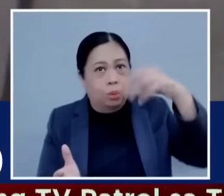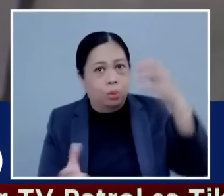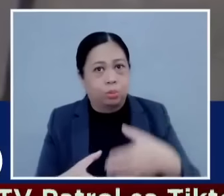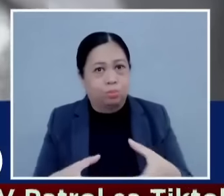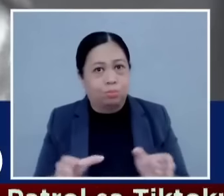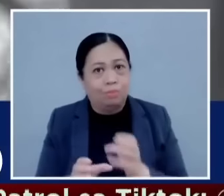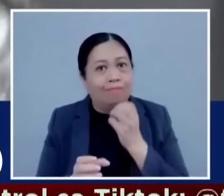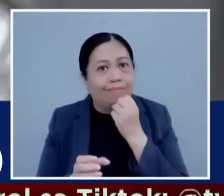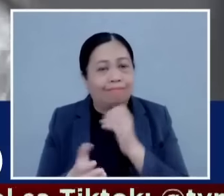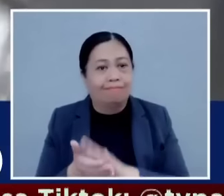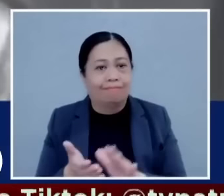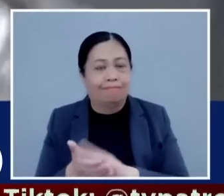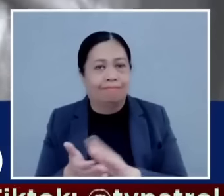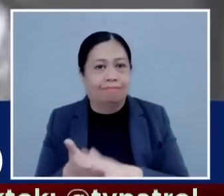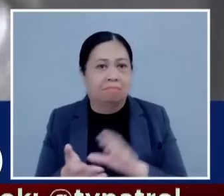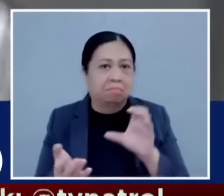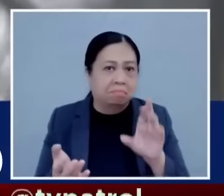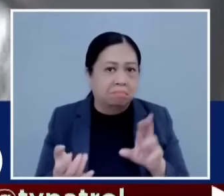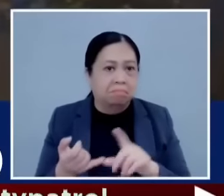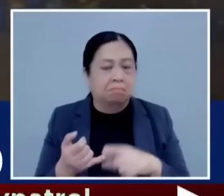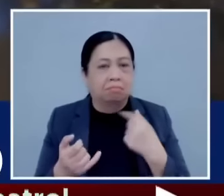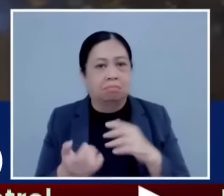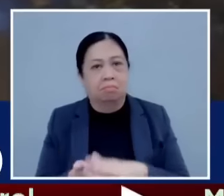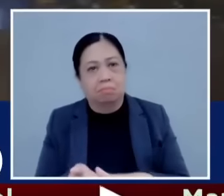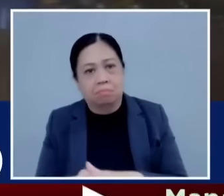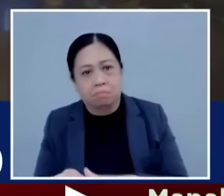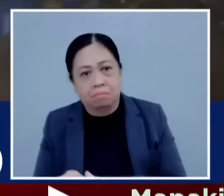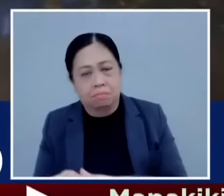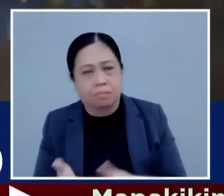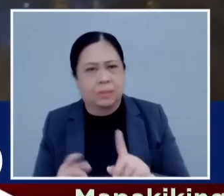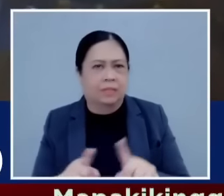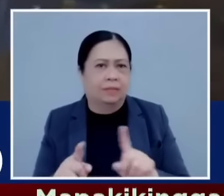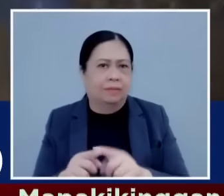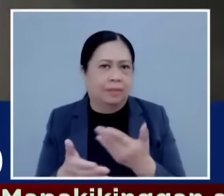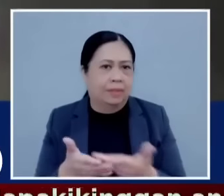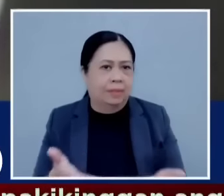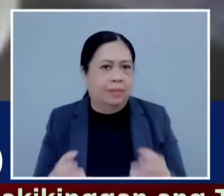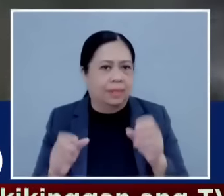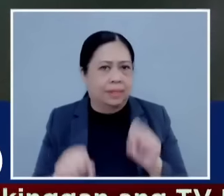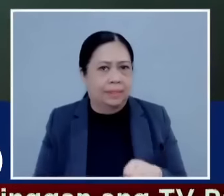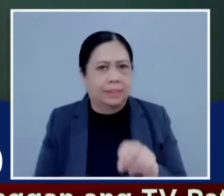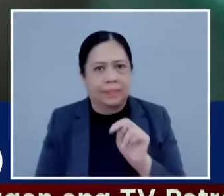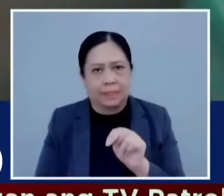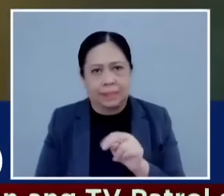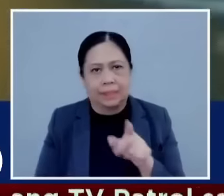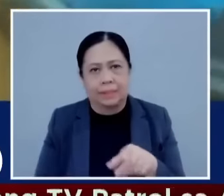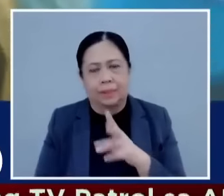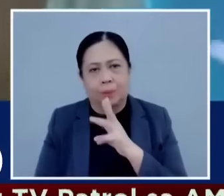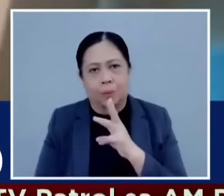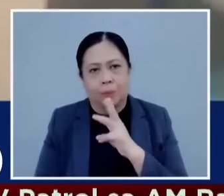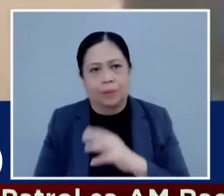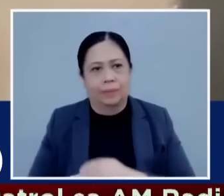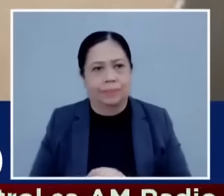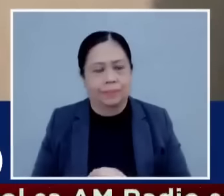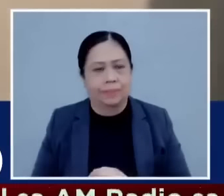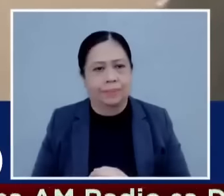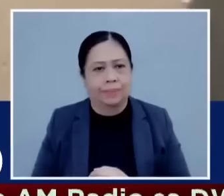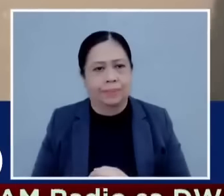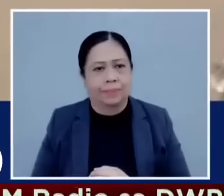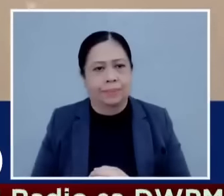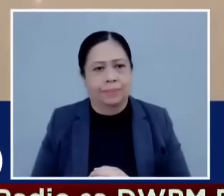bilang panglinis ng palikuran, panglampaso o sa iba pang bagay na nangangailangan ng labis na paggamit ng